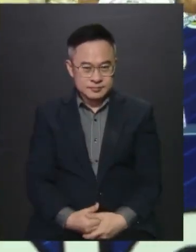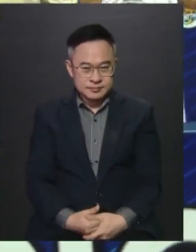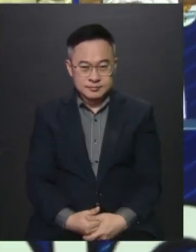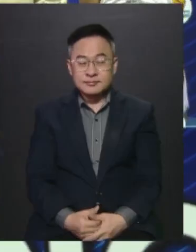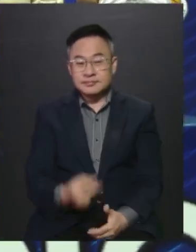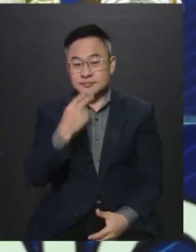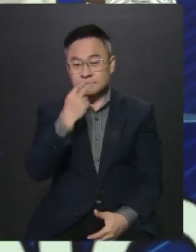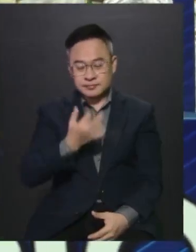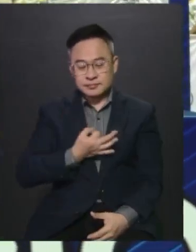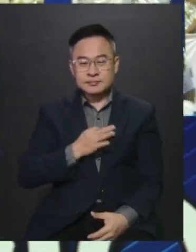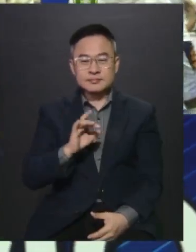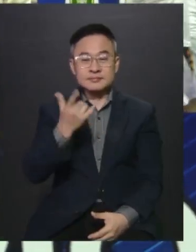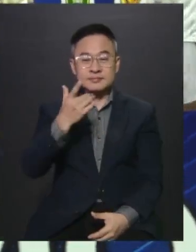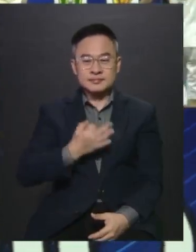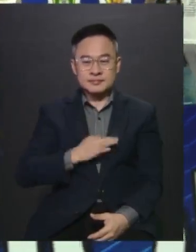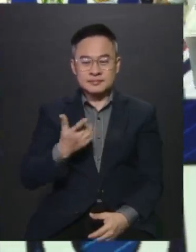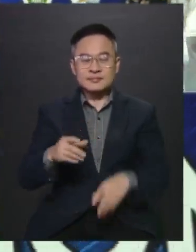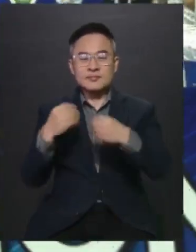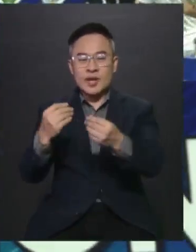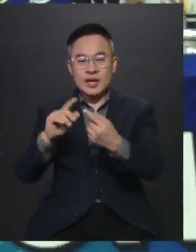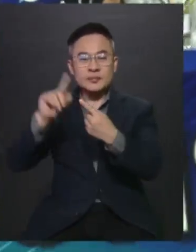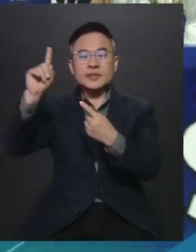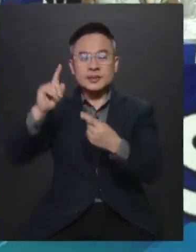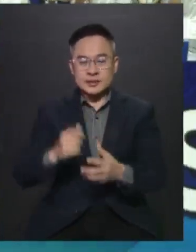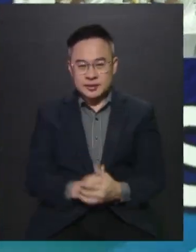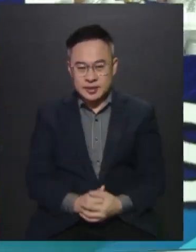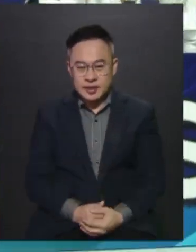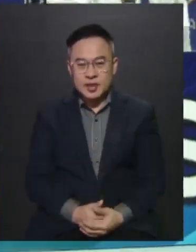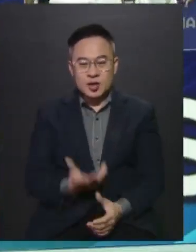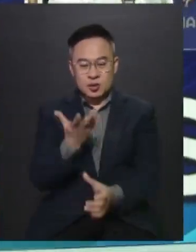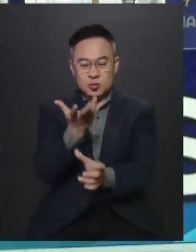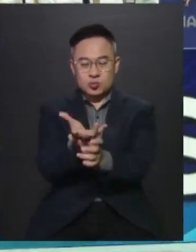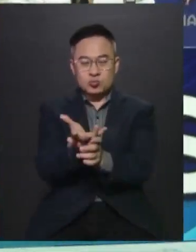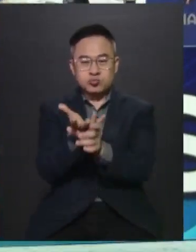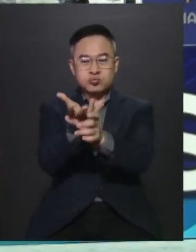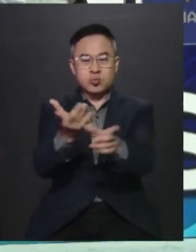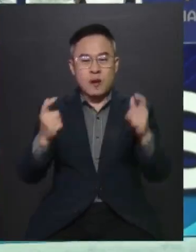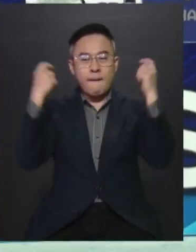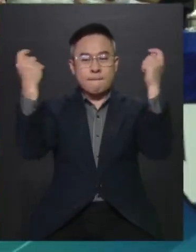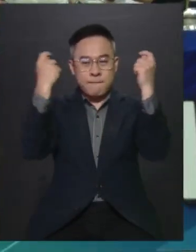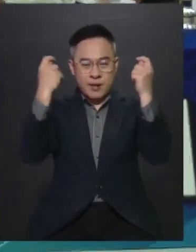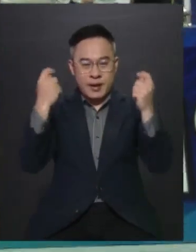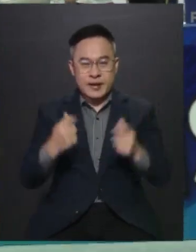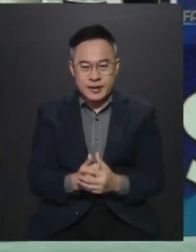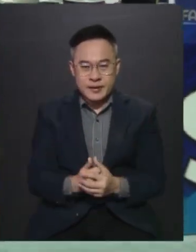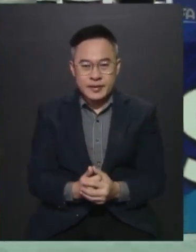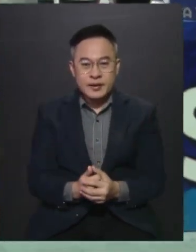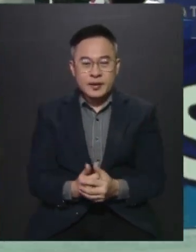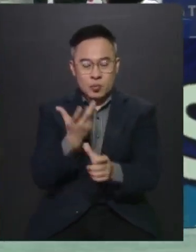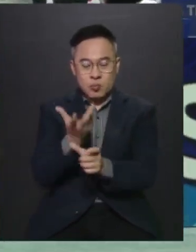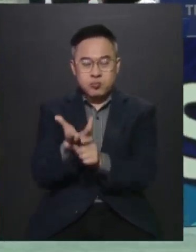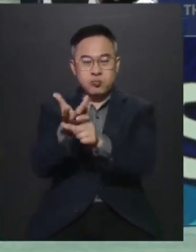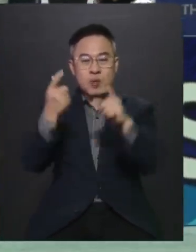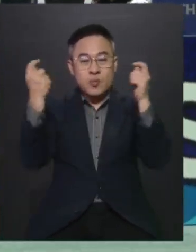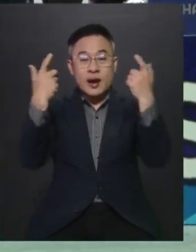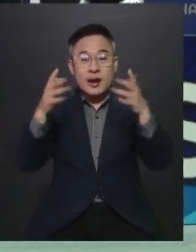อบเหรียญก่อนจะมอบเหรียญแล้วค่อยมอบถ้วยกันต่อนะคะซึ่งหลังจากพิธีมอบถ้วยรางวัลเสร็จสิ้นค่ะ